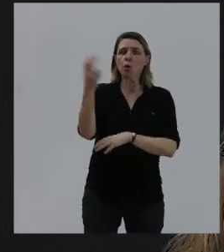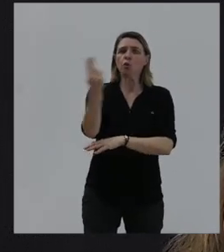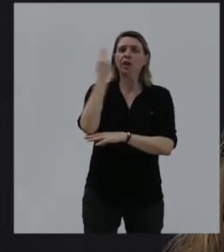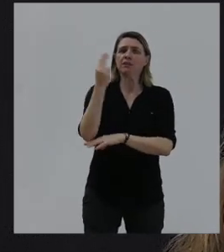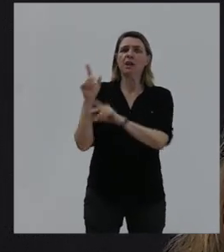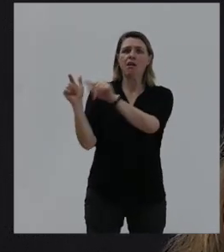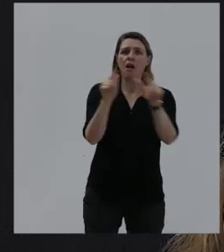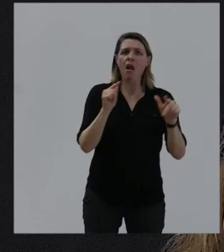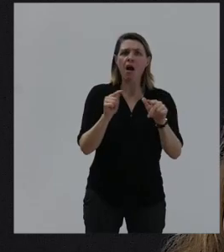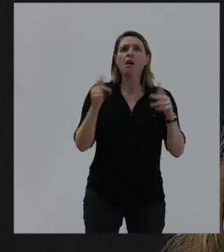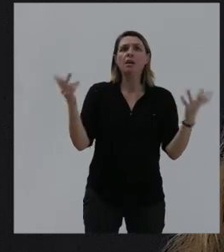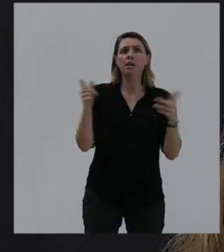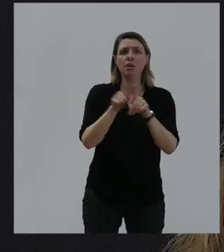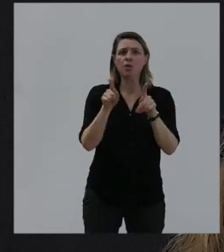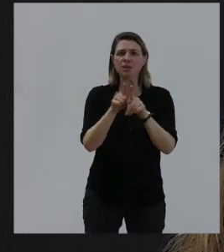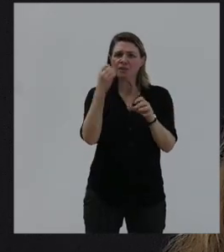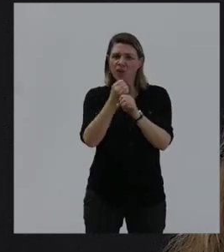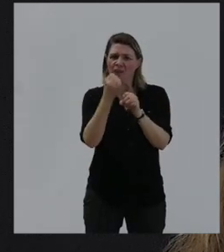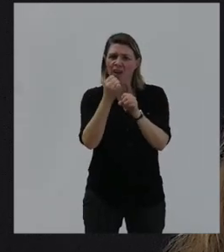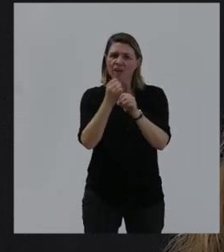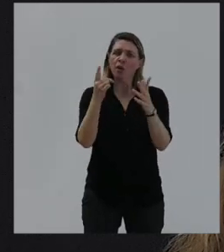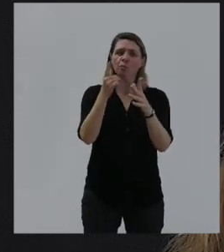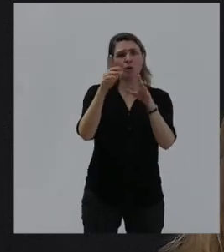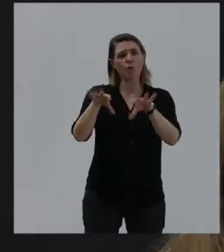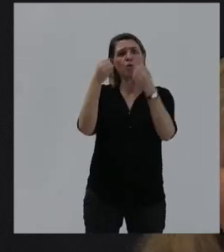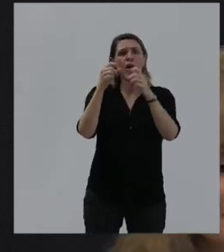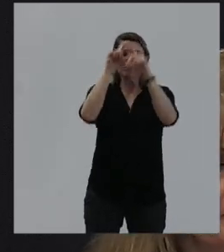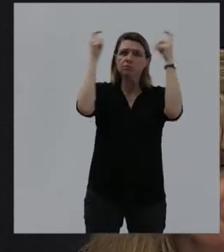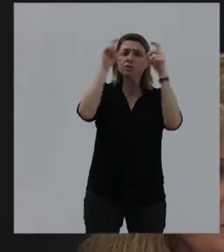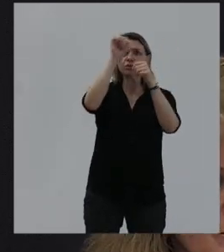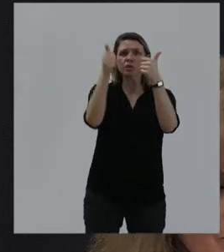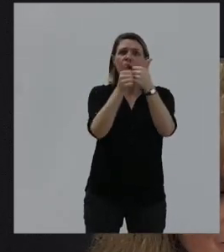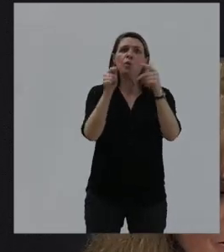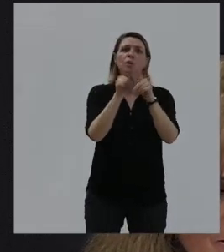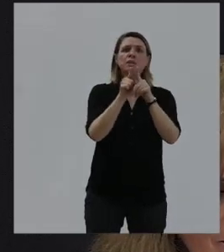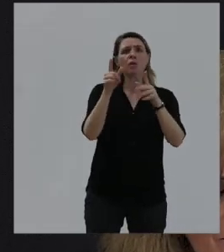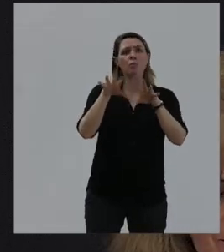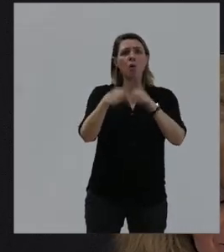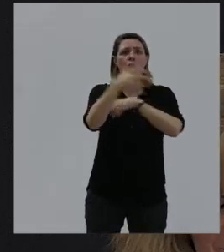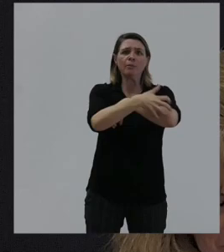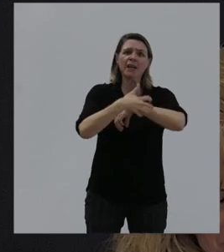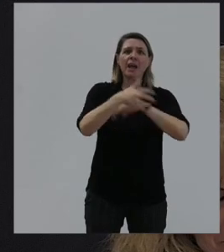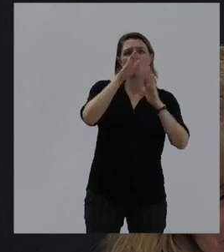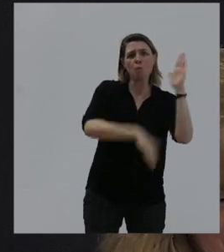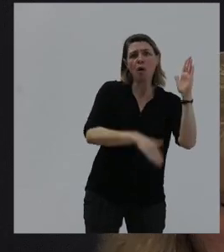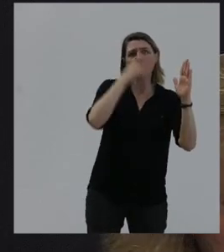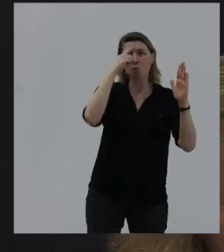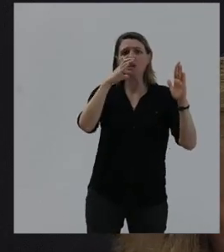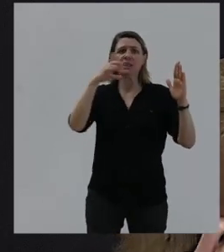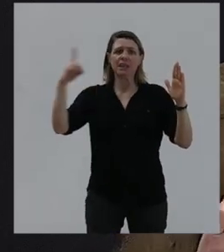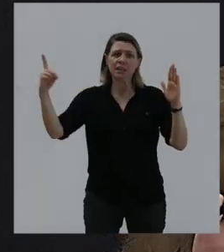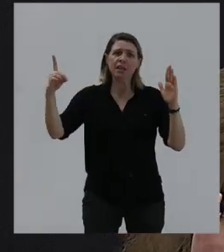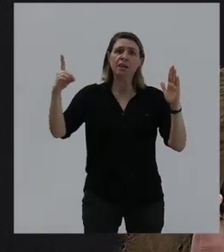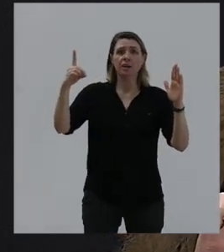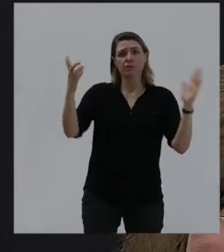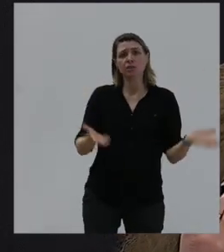fait. Parallèlement à ce travail sur l'emploi titulaire, nous avons engagé un travail de déprécarisation. Pour les contractuels BIATS en CDD, nous